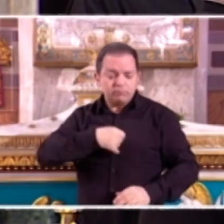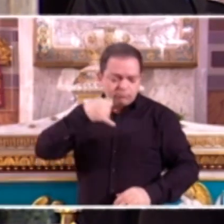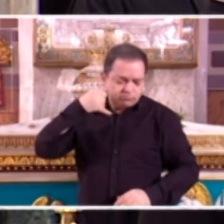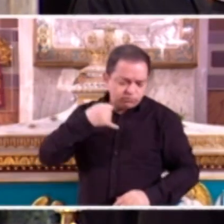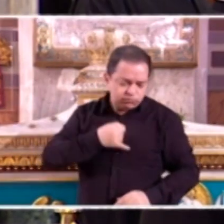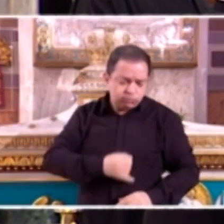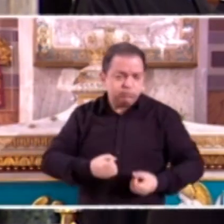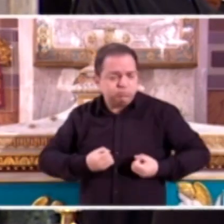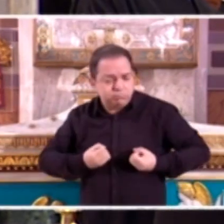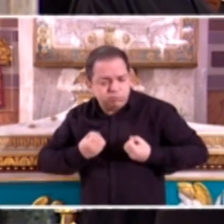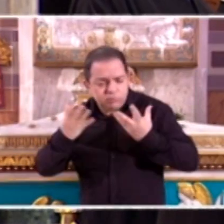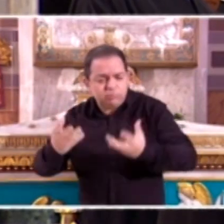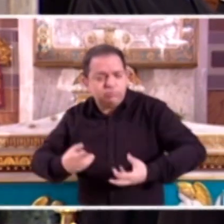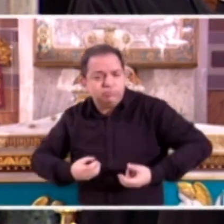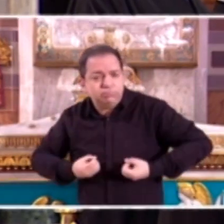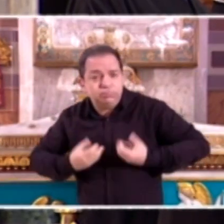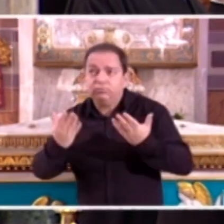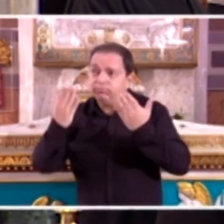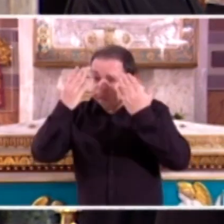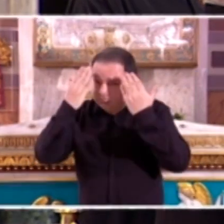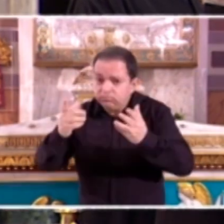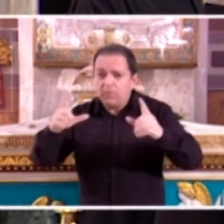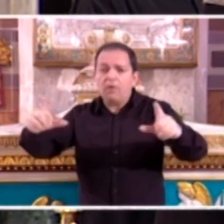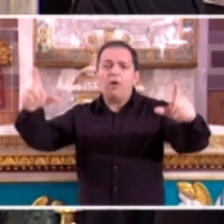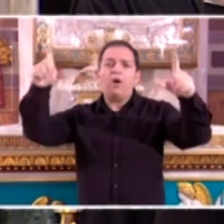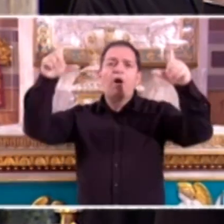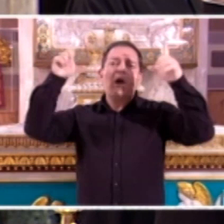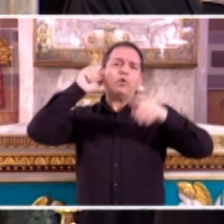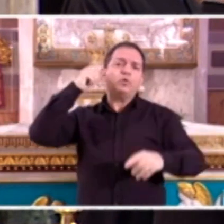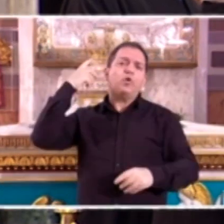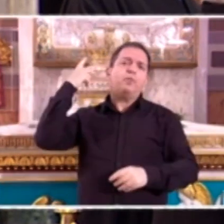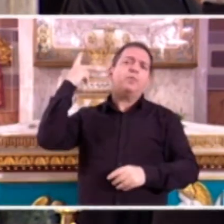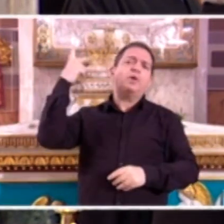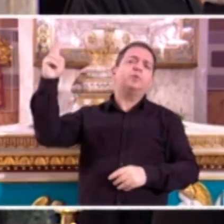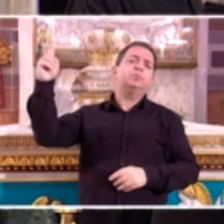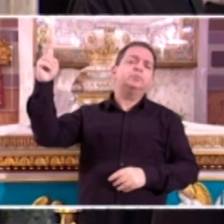το όνομα το Άγιον αυτού.